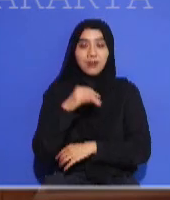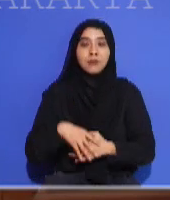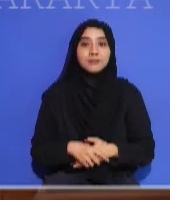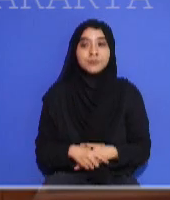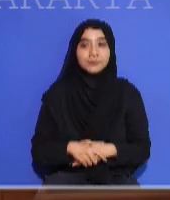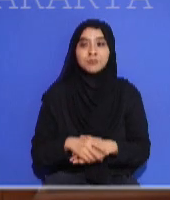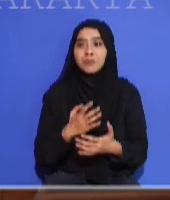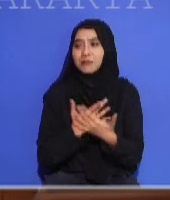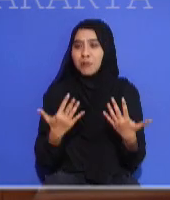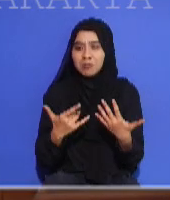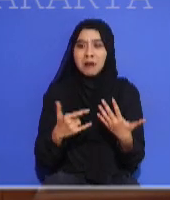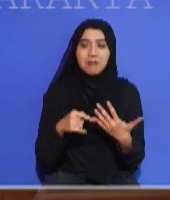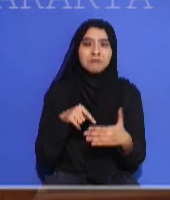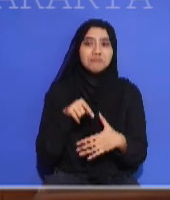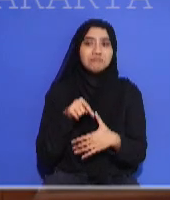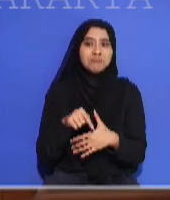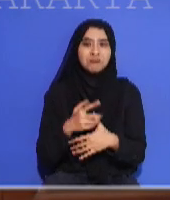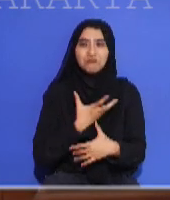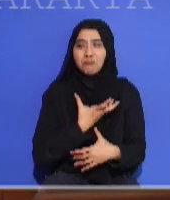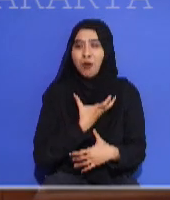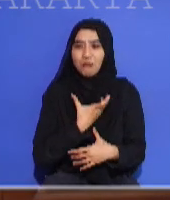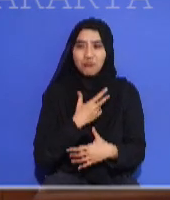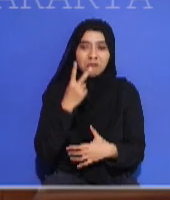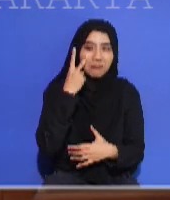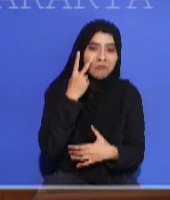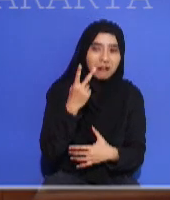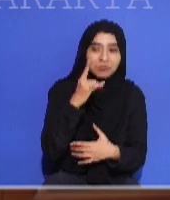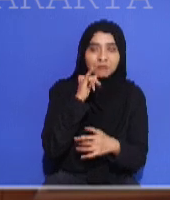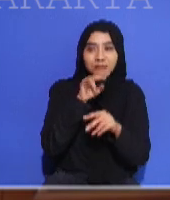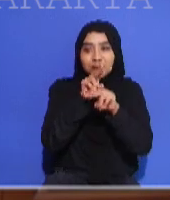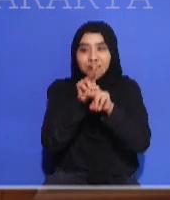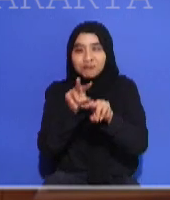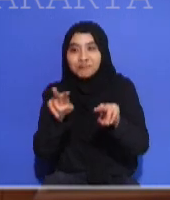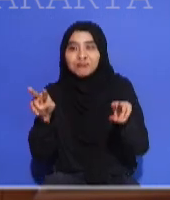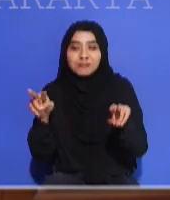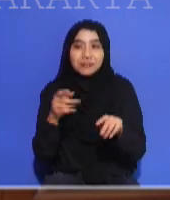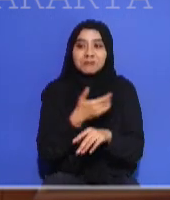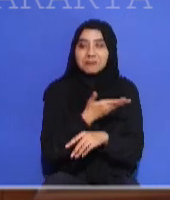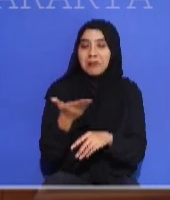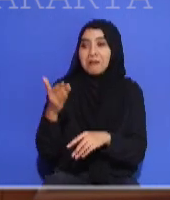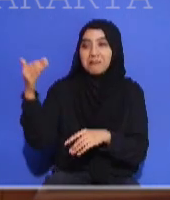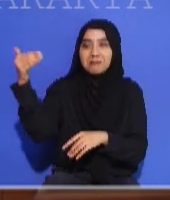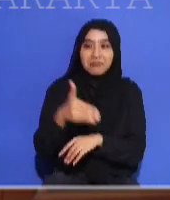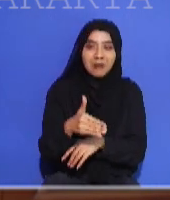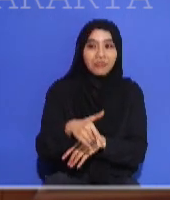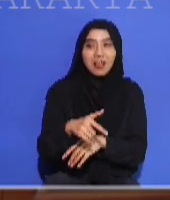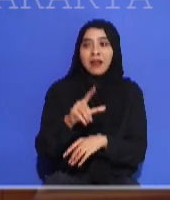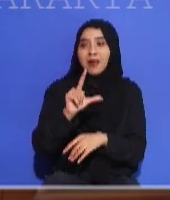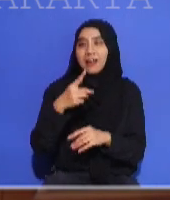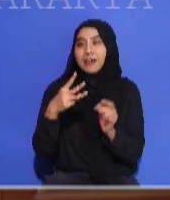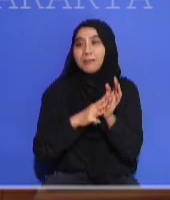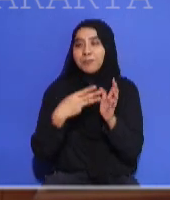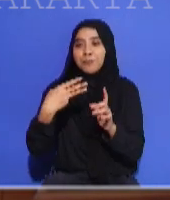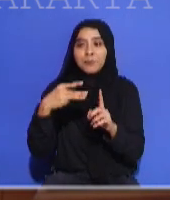Para pemirsa, menawi panjenengan badhe nggar-nggar penggalih, panjenengan saged ngendangi lembah Oyo Kedung Jati ing Imogiri